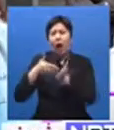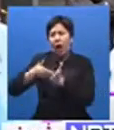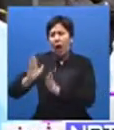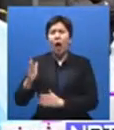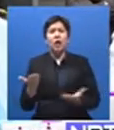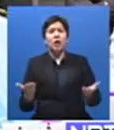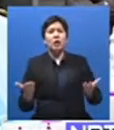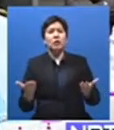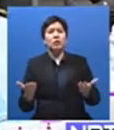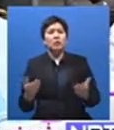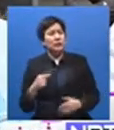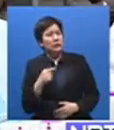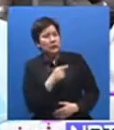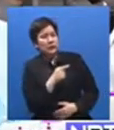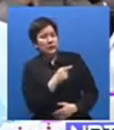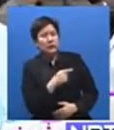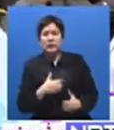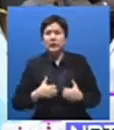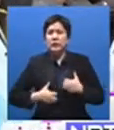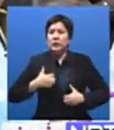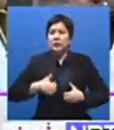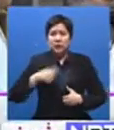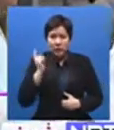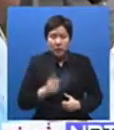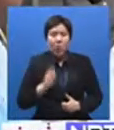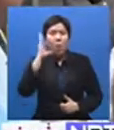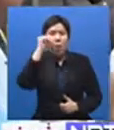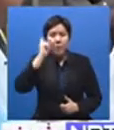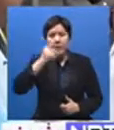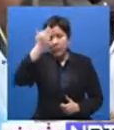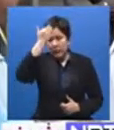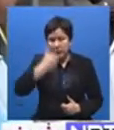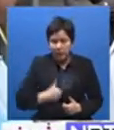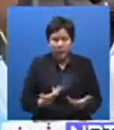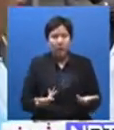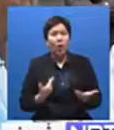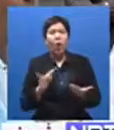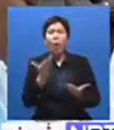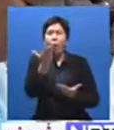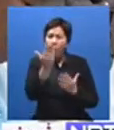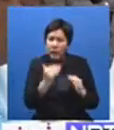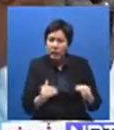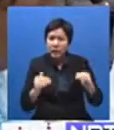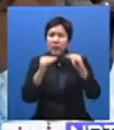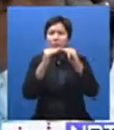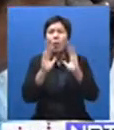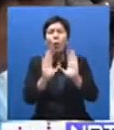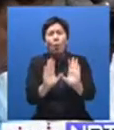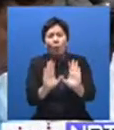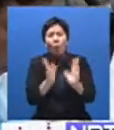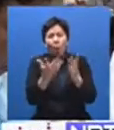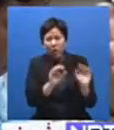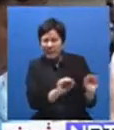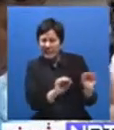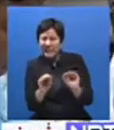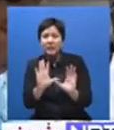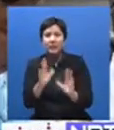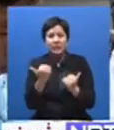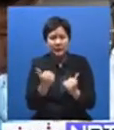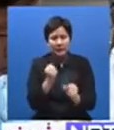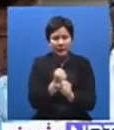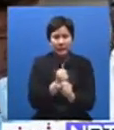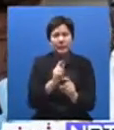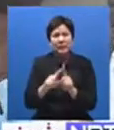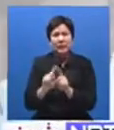ซึ่งเนี่ยคุณดาวันเนี่ยแกเดือดร้อนมากหนึ่งมีพ่อเป็นอัมพาตเราก็เลยขอความเป็นธรรมว่าให้ชะลอการขับไล่ไว้ก่อนแล้วให้รอกอง